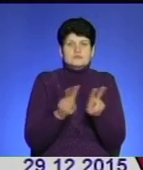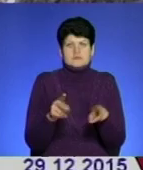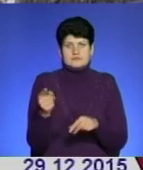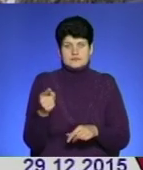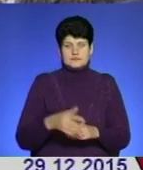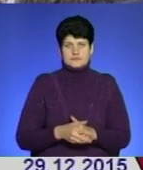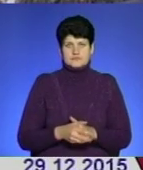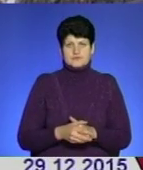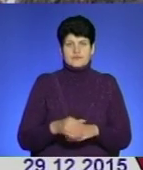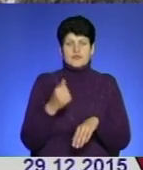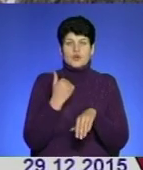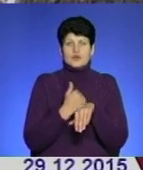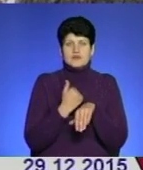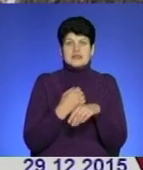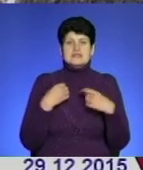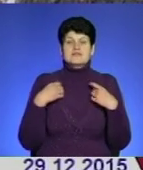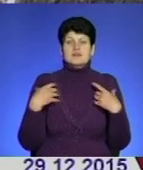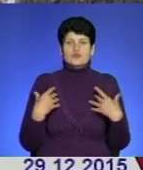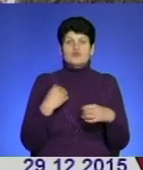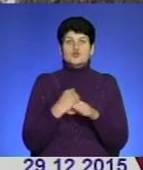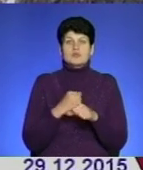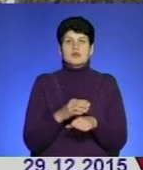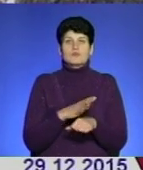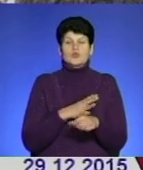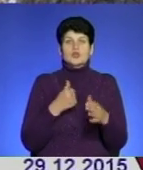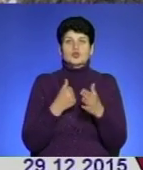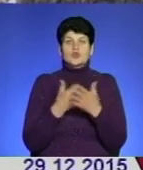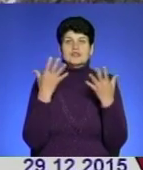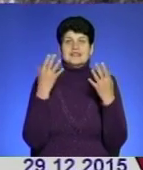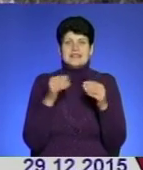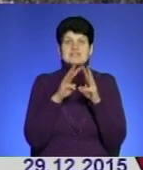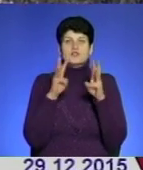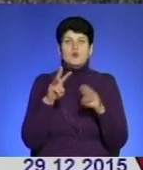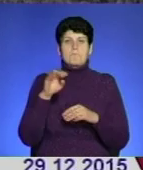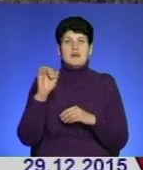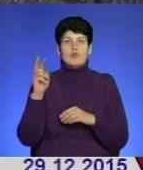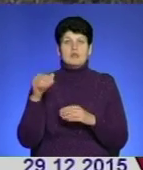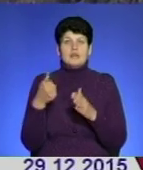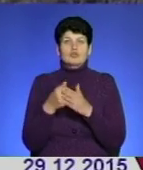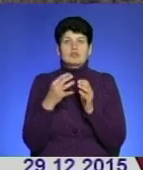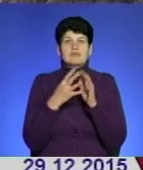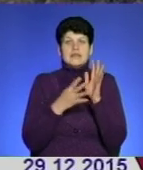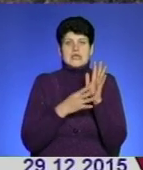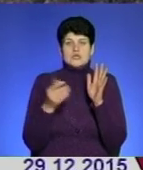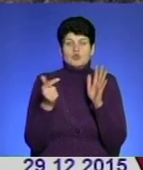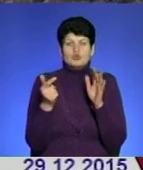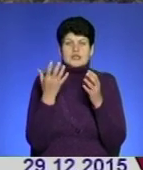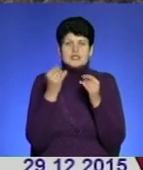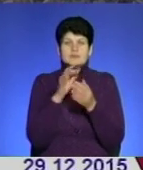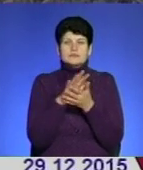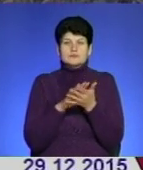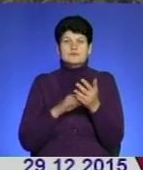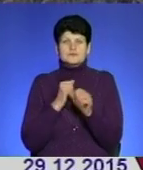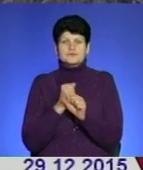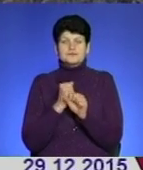Тернополі. Основна святкова ілюмінація в місті зроблена була до Дня Святого Миколая, до 19 грудня, але ще дещо продовжуємо